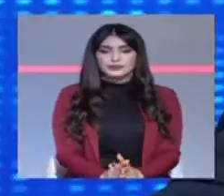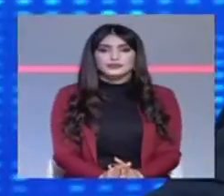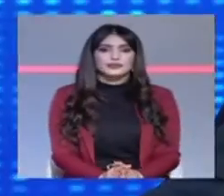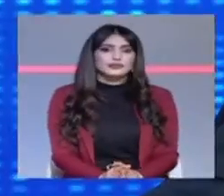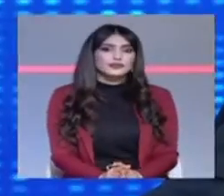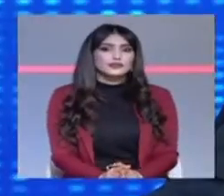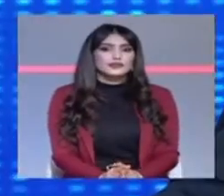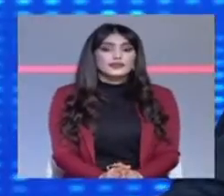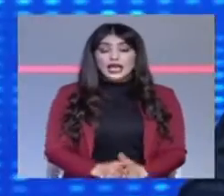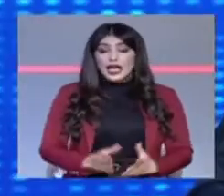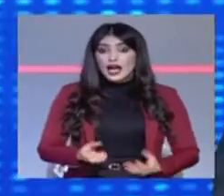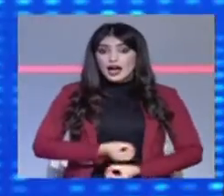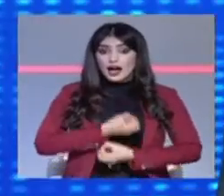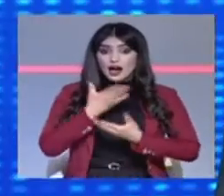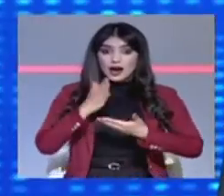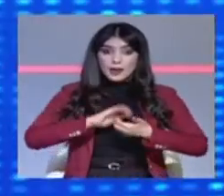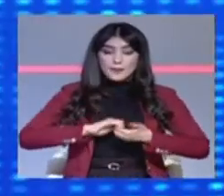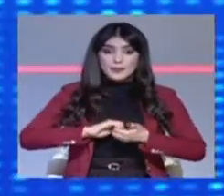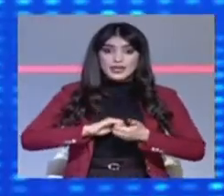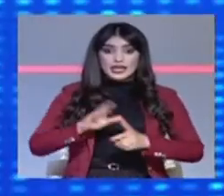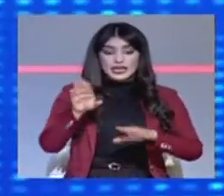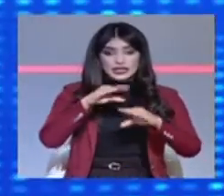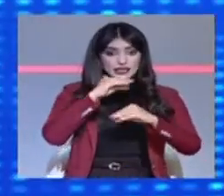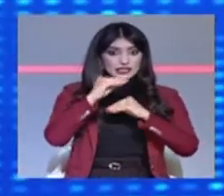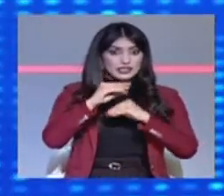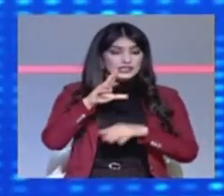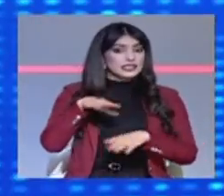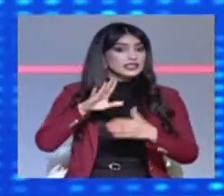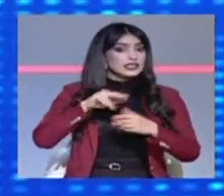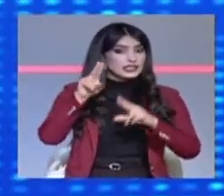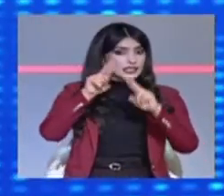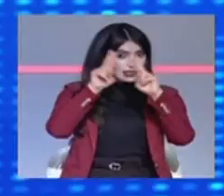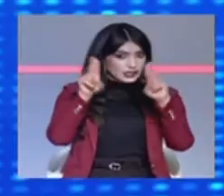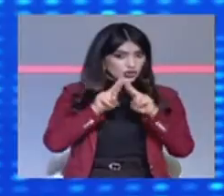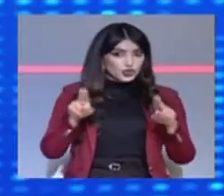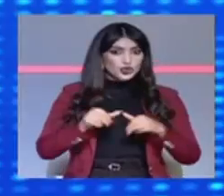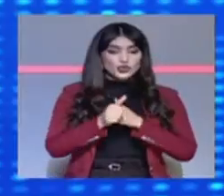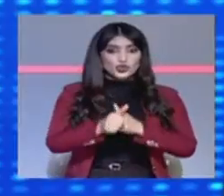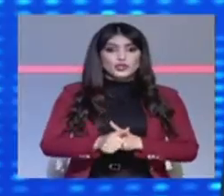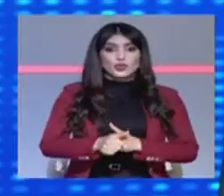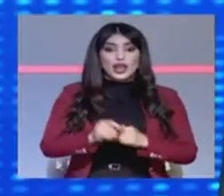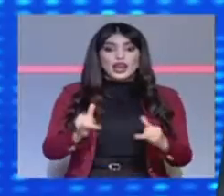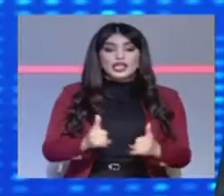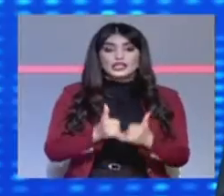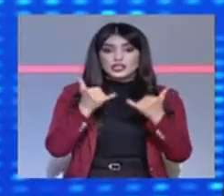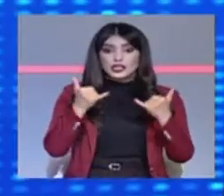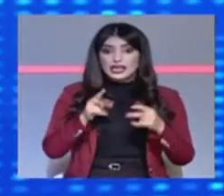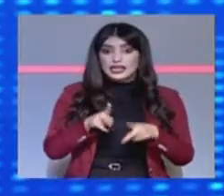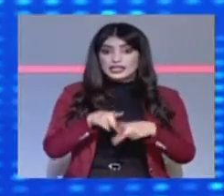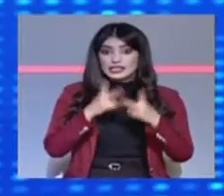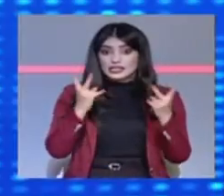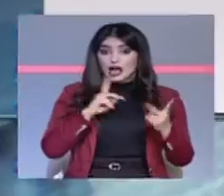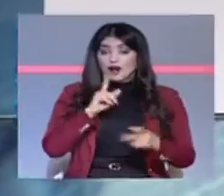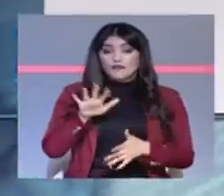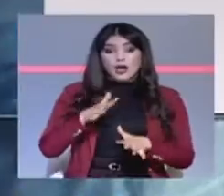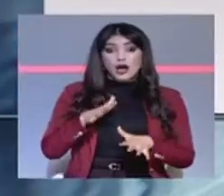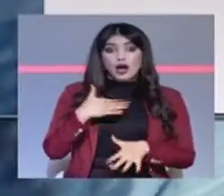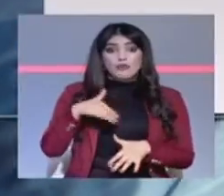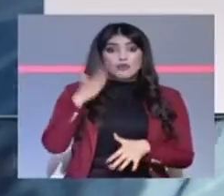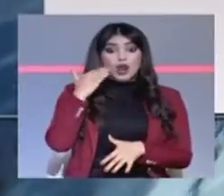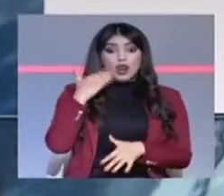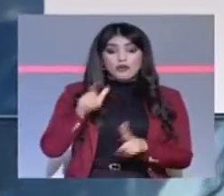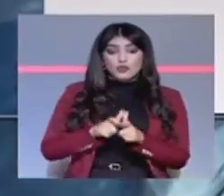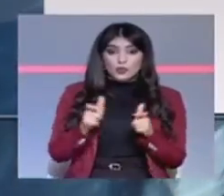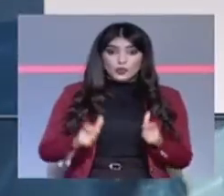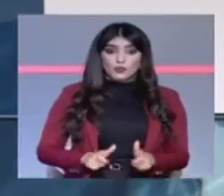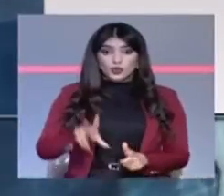عبر الاتحاد الدولي للصحفيين في رساله وجهها الى رئيس الحكومه عن قلقه الشديد اثر مماطله الحكومه